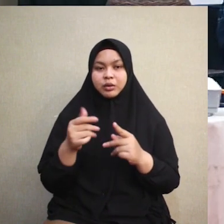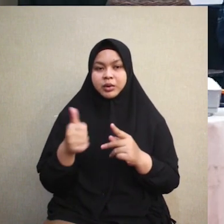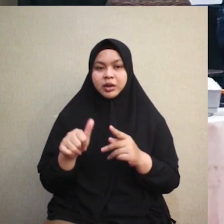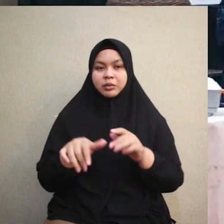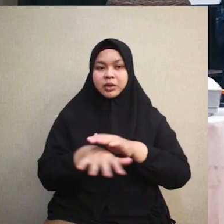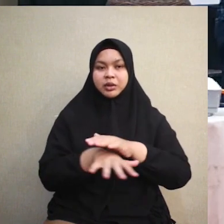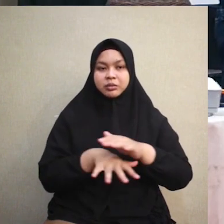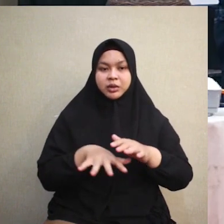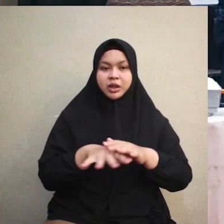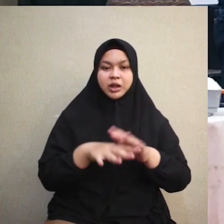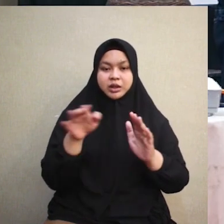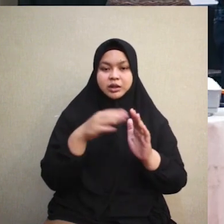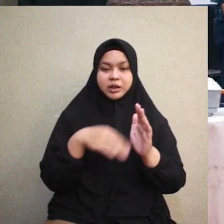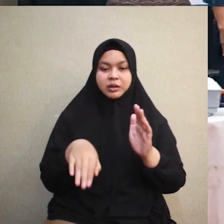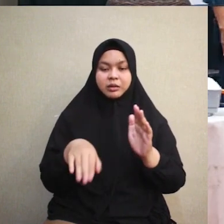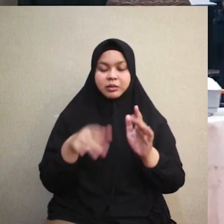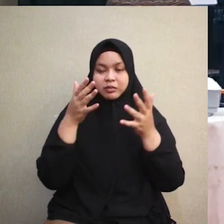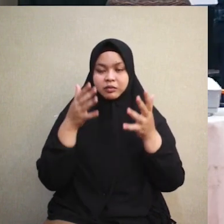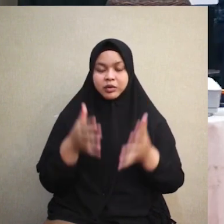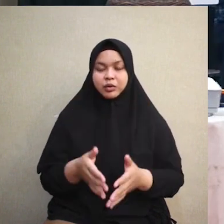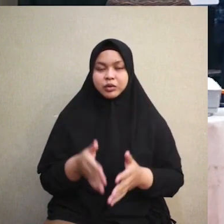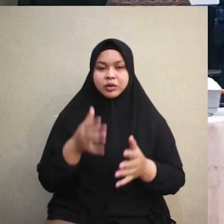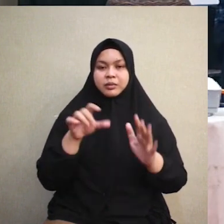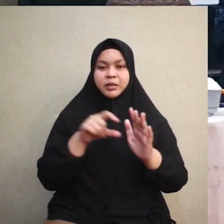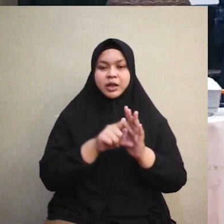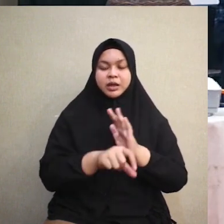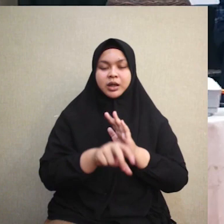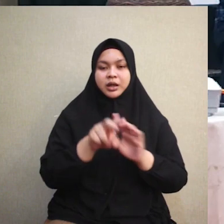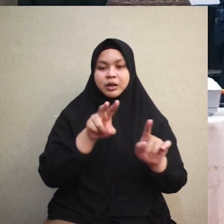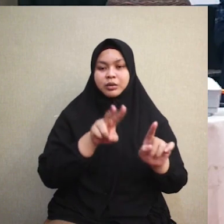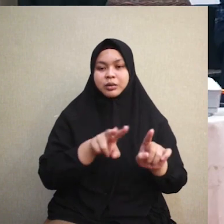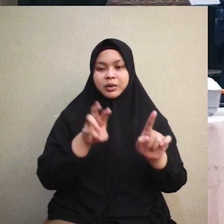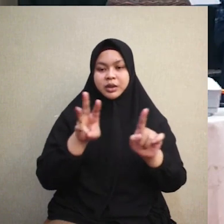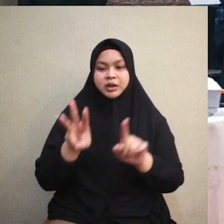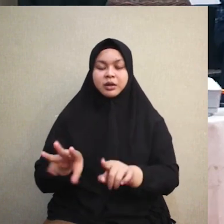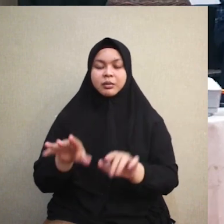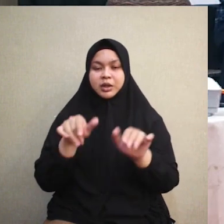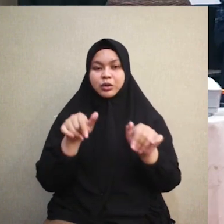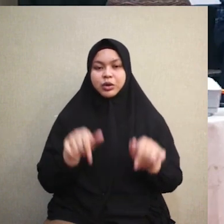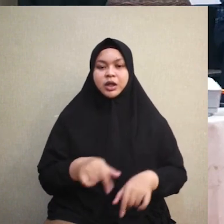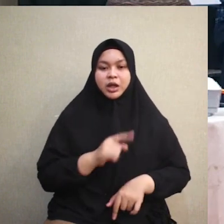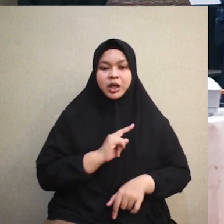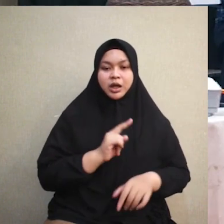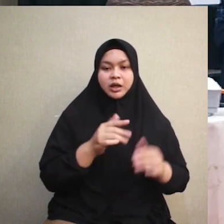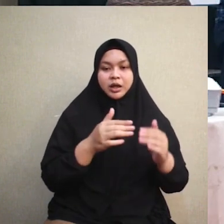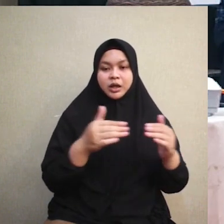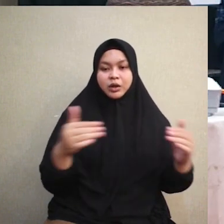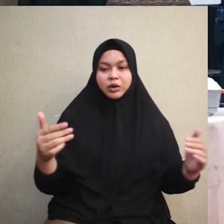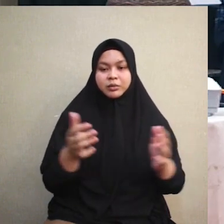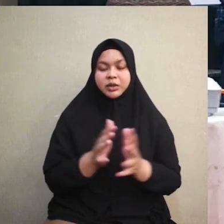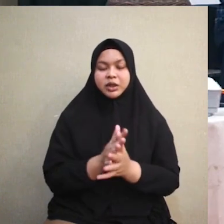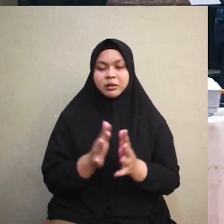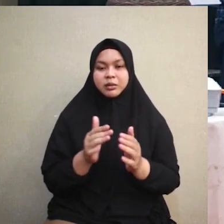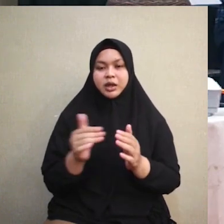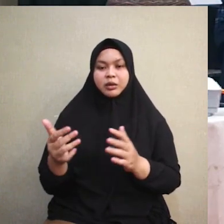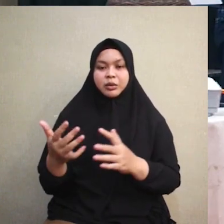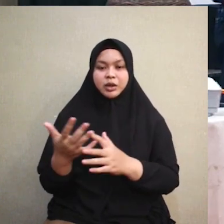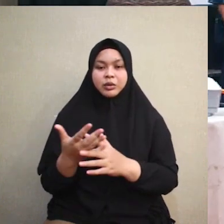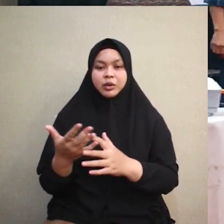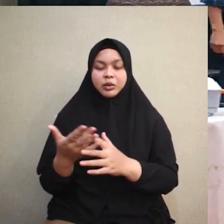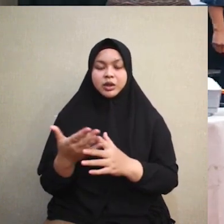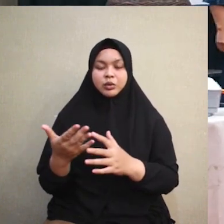pada crvd kemudian fokus kepada pasal 1213 terkait dengan hak keadilan dan persamaan asosiasi dan keadilan